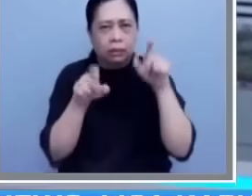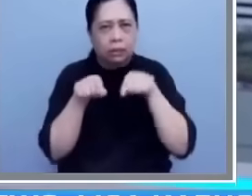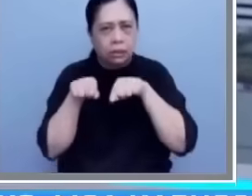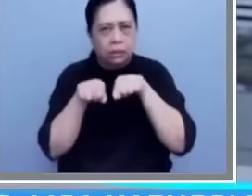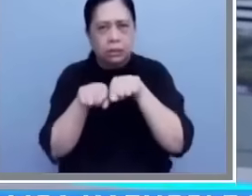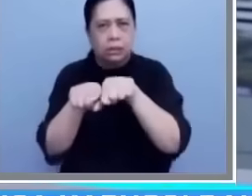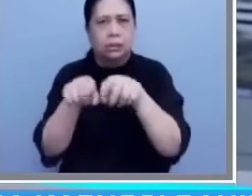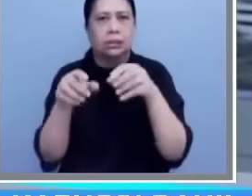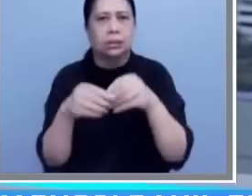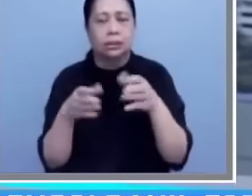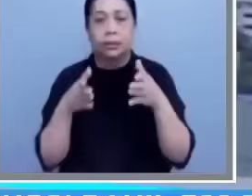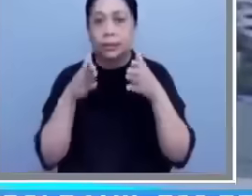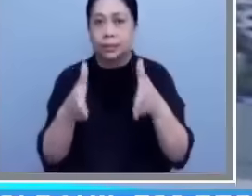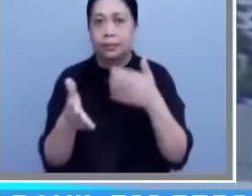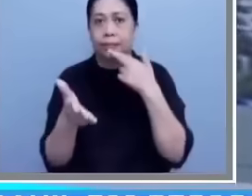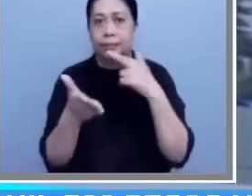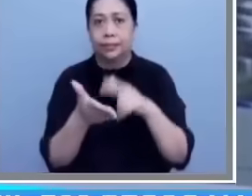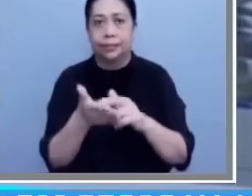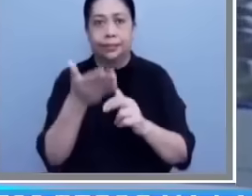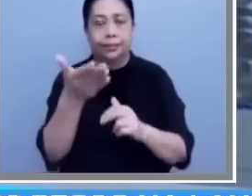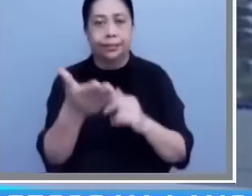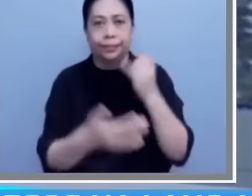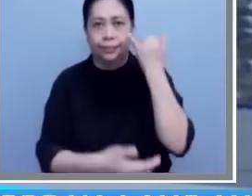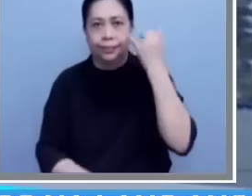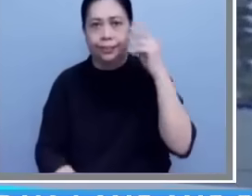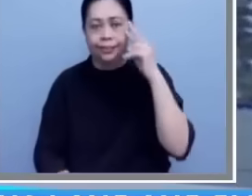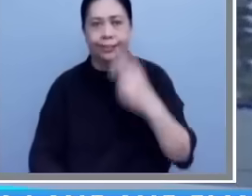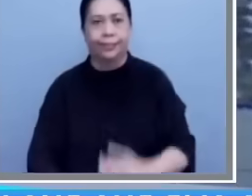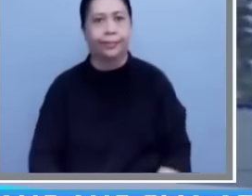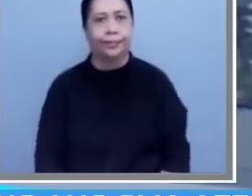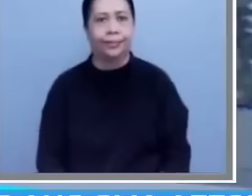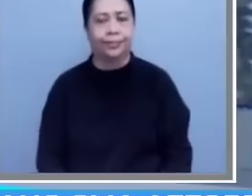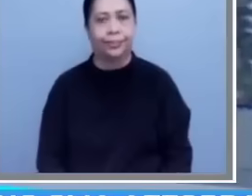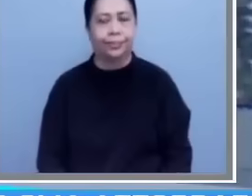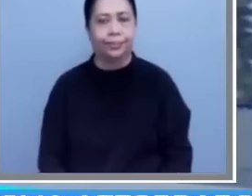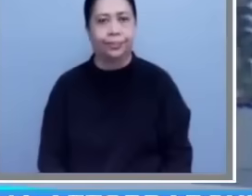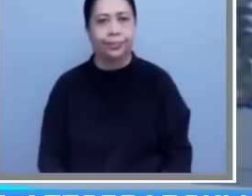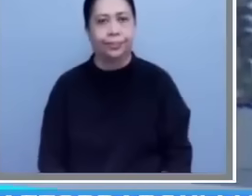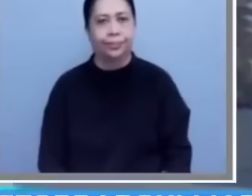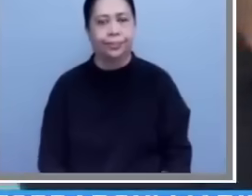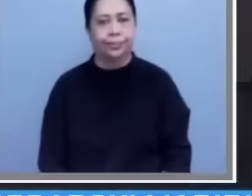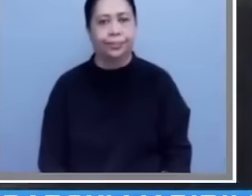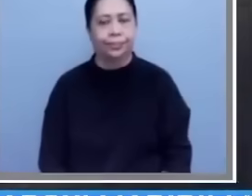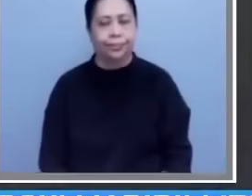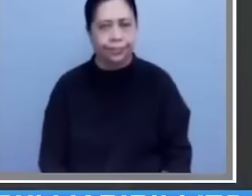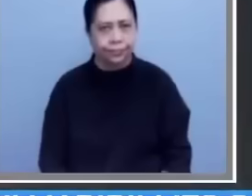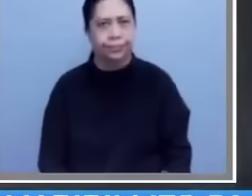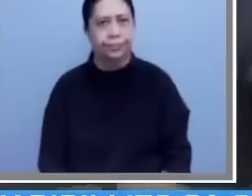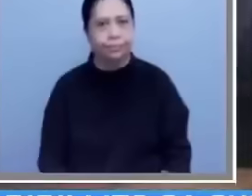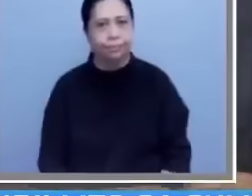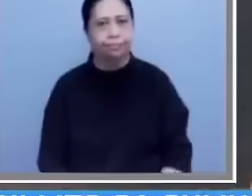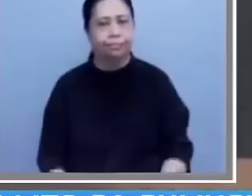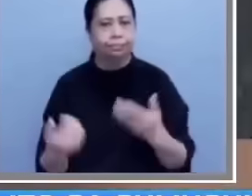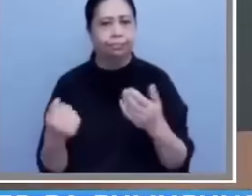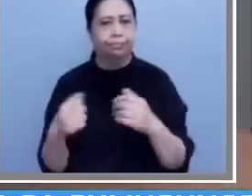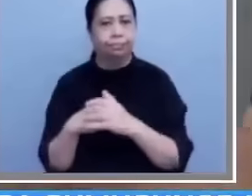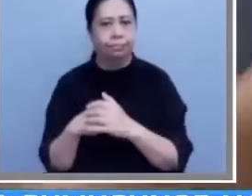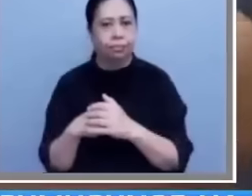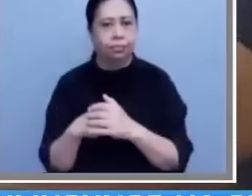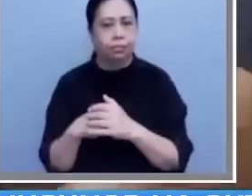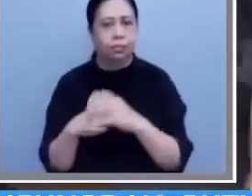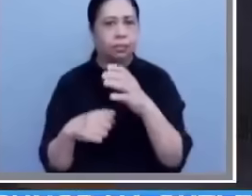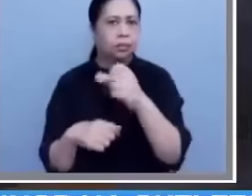kalsada. May ulat on the spot si June Veneracion. June? Tony, kinansilada ng PNP ang gun license,